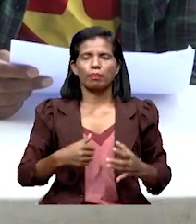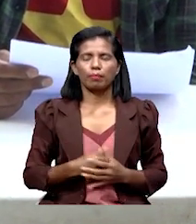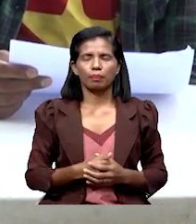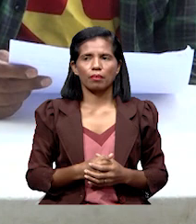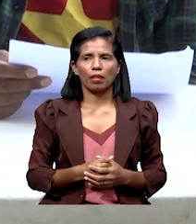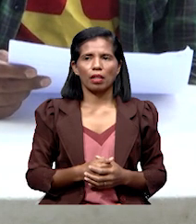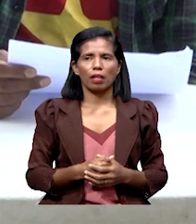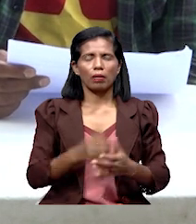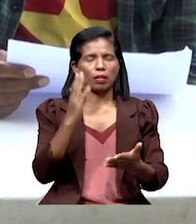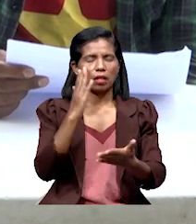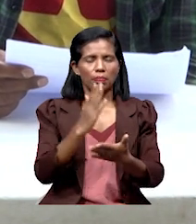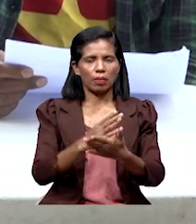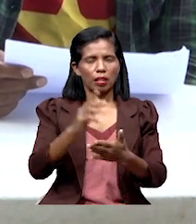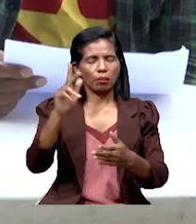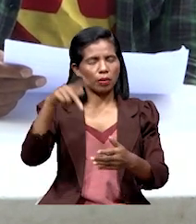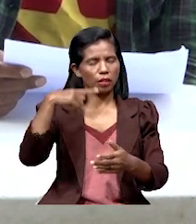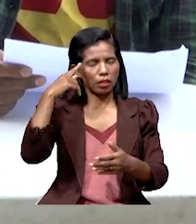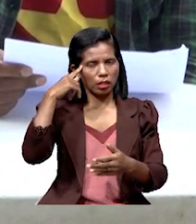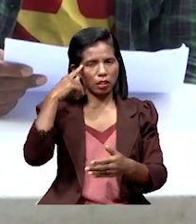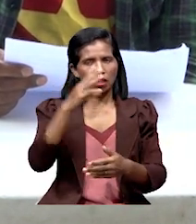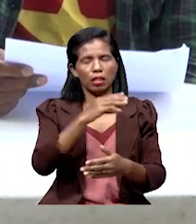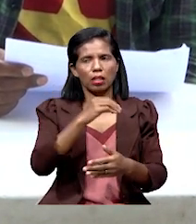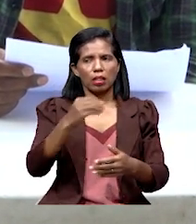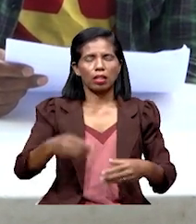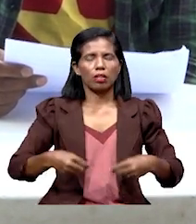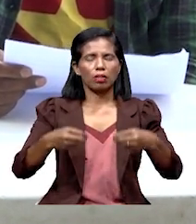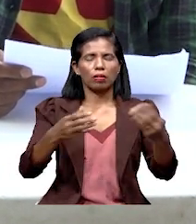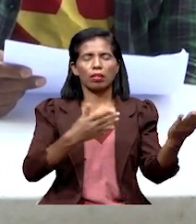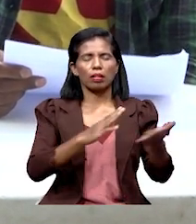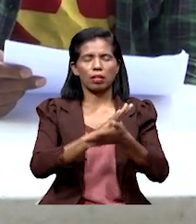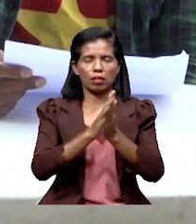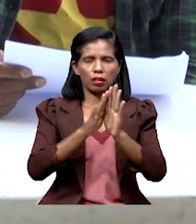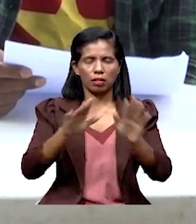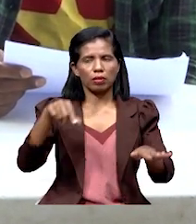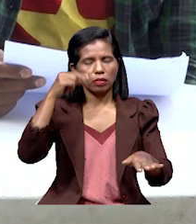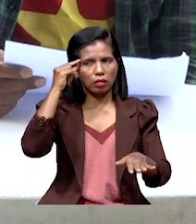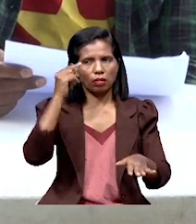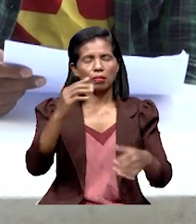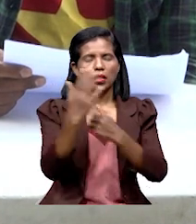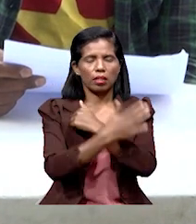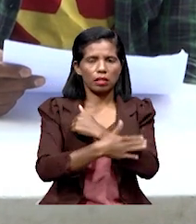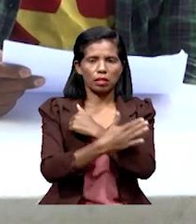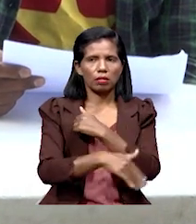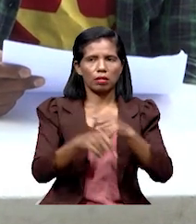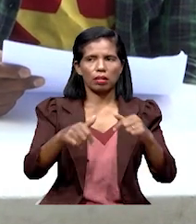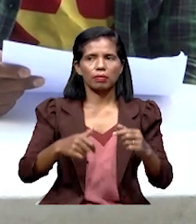Hodi hakotu impasse politika no lorihika stabilidade governativa para idane.